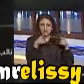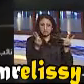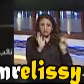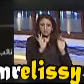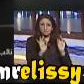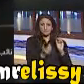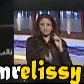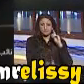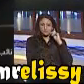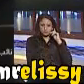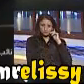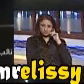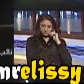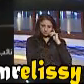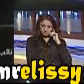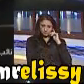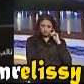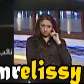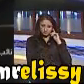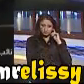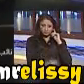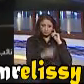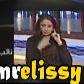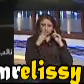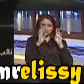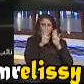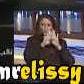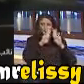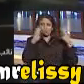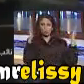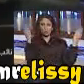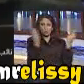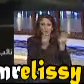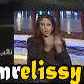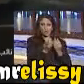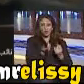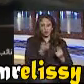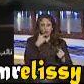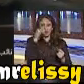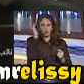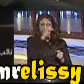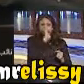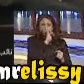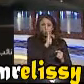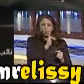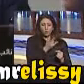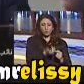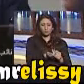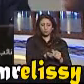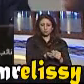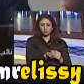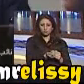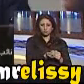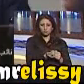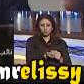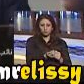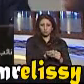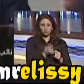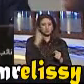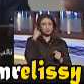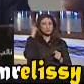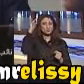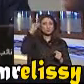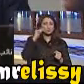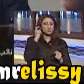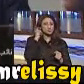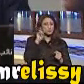نفسه. رئيس مجلس بحال الشاهدين المجمع ده يشمل على حوالي 1610 غرفة، انا بس بستاذنك لو تعلي صوتك شويه